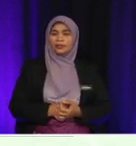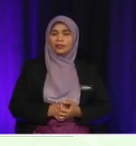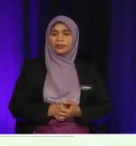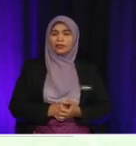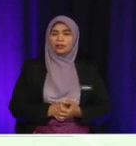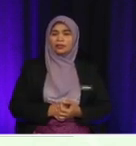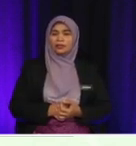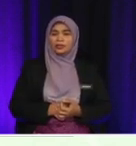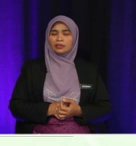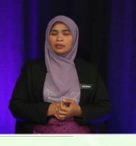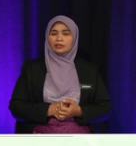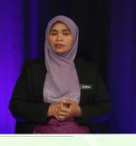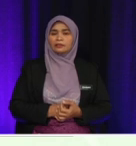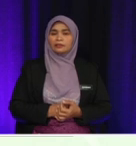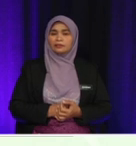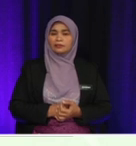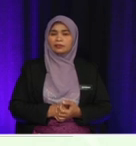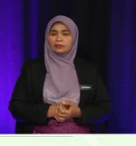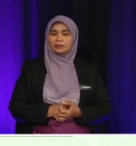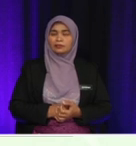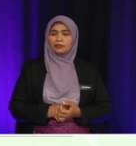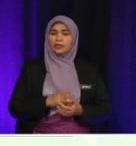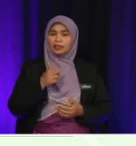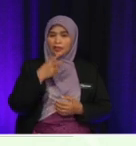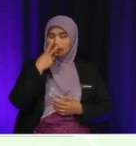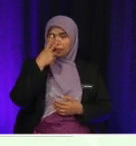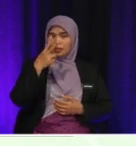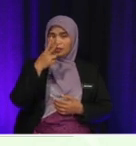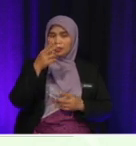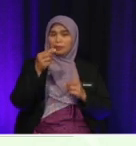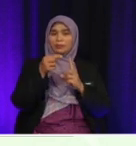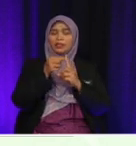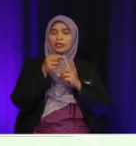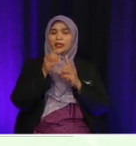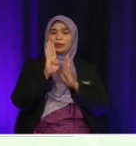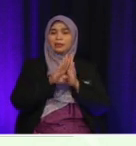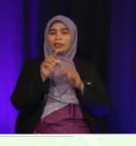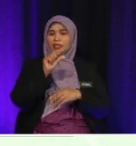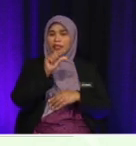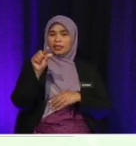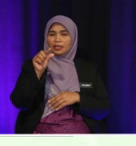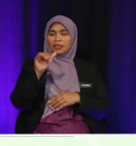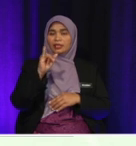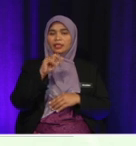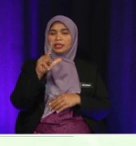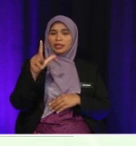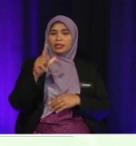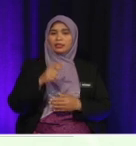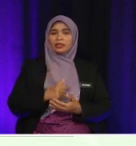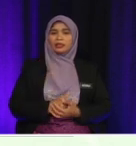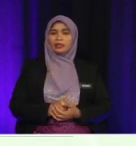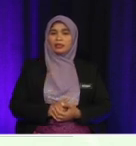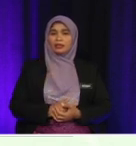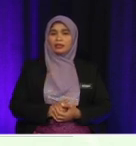tajwid dan cara bacaan kita lihat kalimah yang bergarisnya ialah Inna